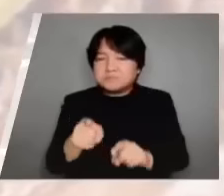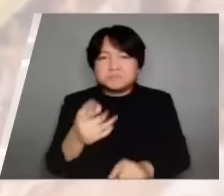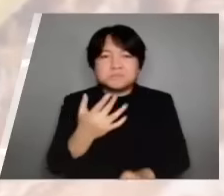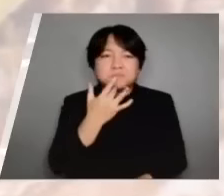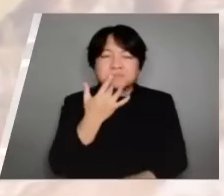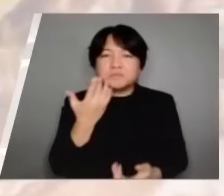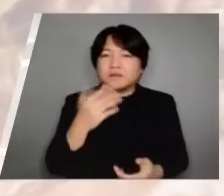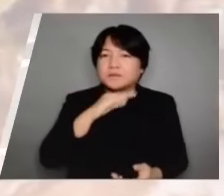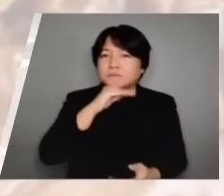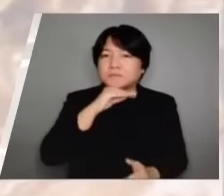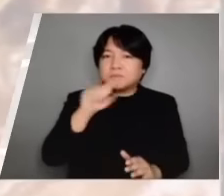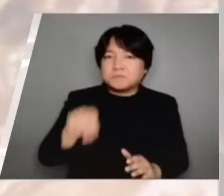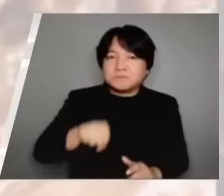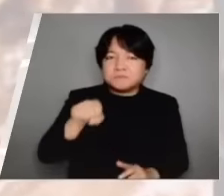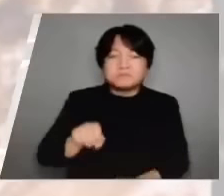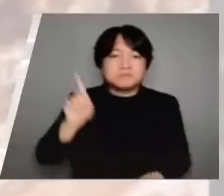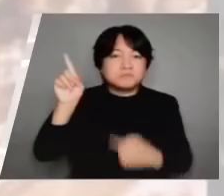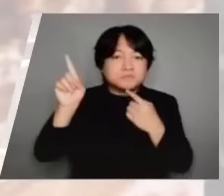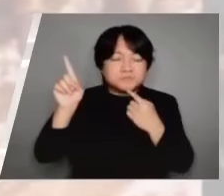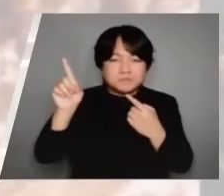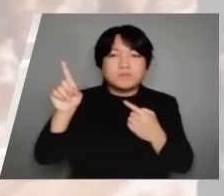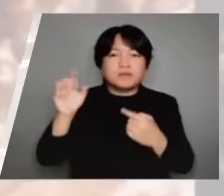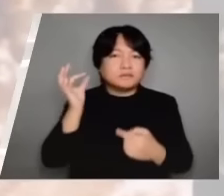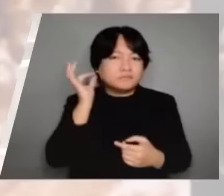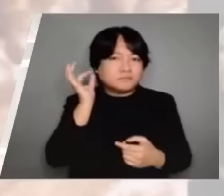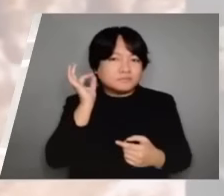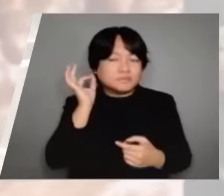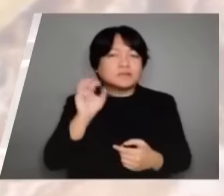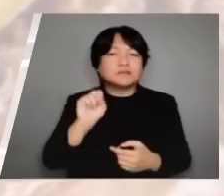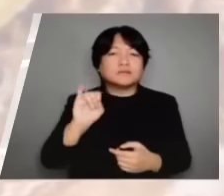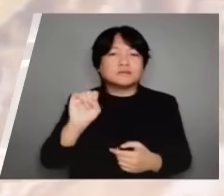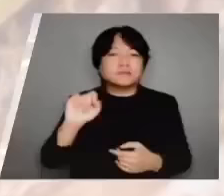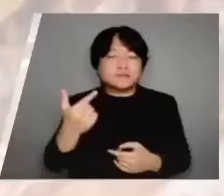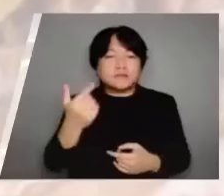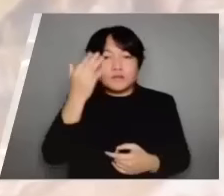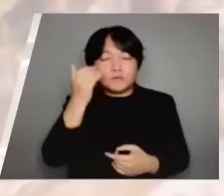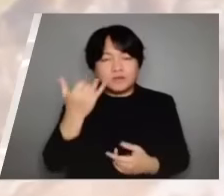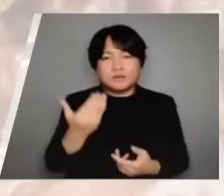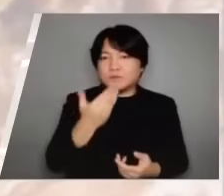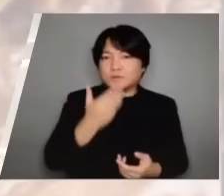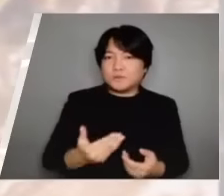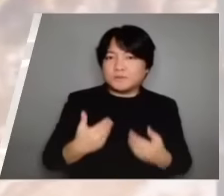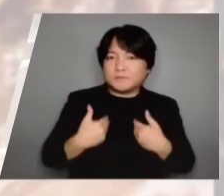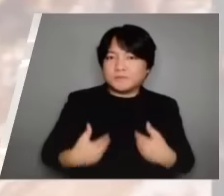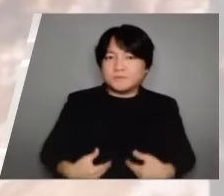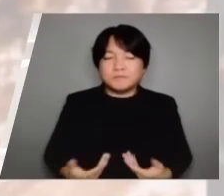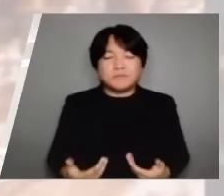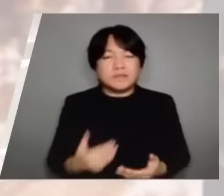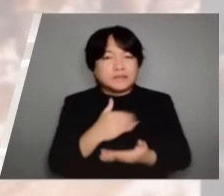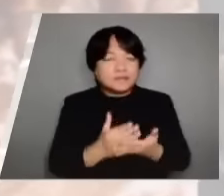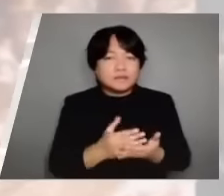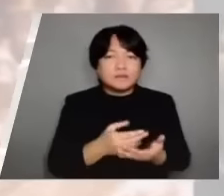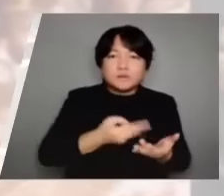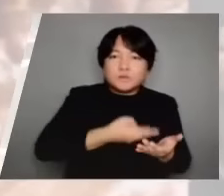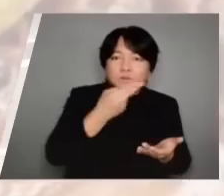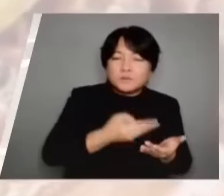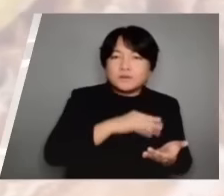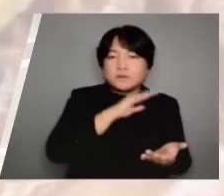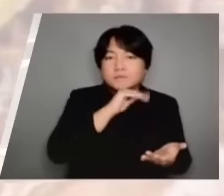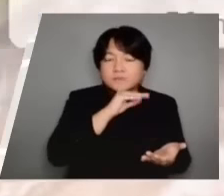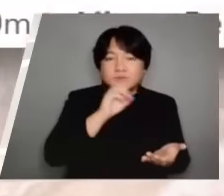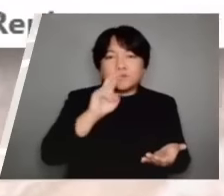pork Sisig at lempo ang sagot ng isa dahil daw juicy at masustansya may mga nagsabing sinigang na baboy o sinigang na liempo ang paborito